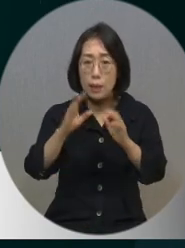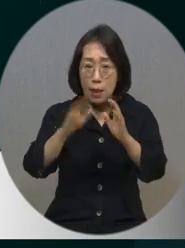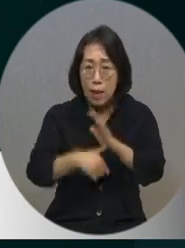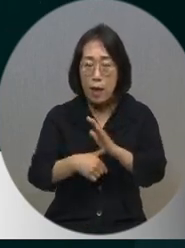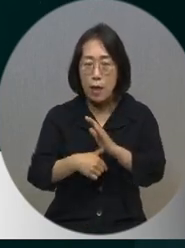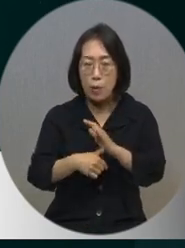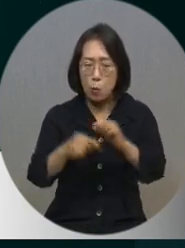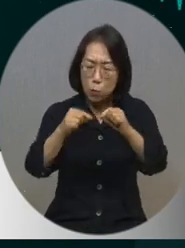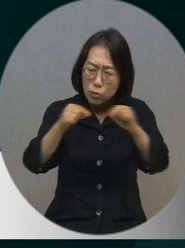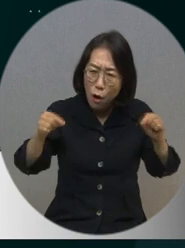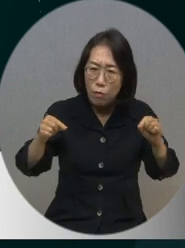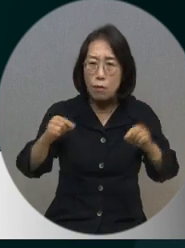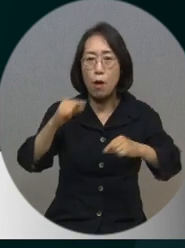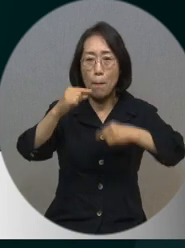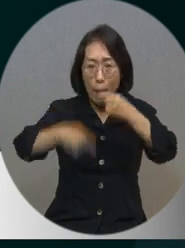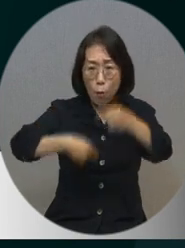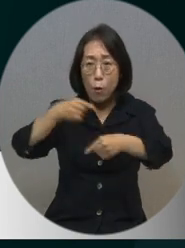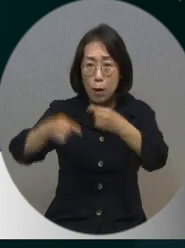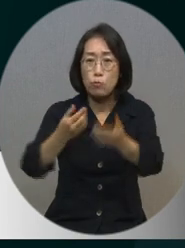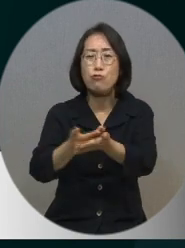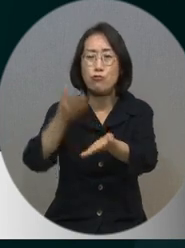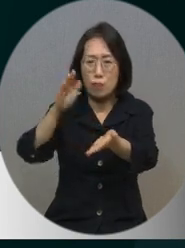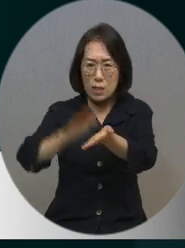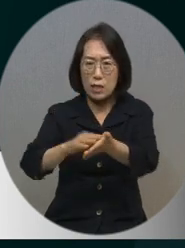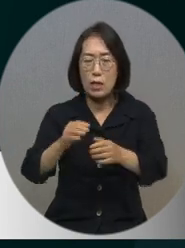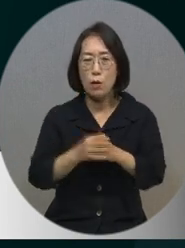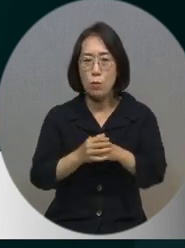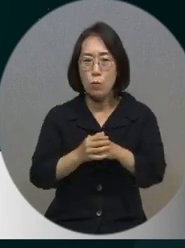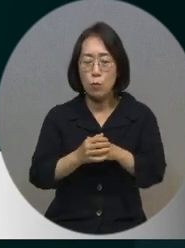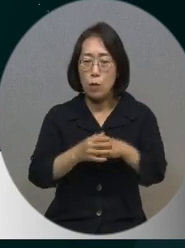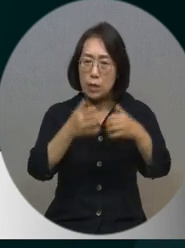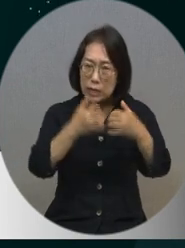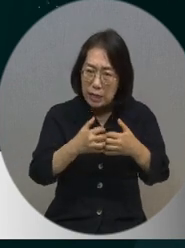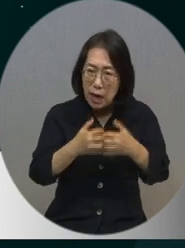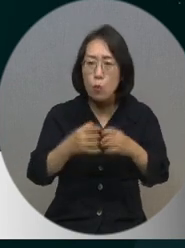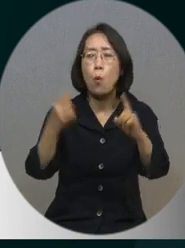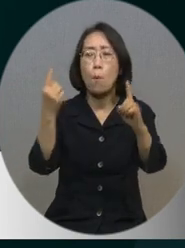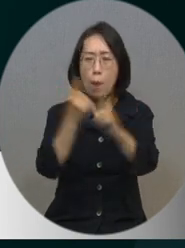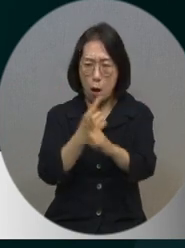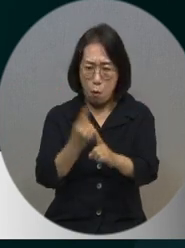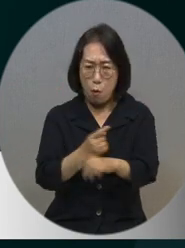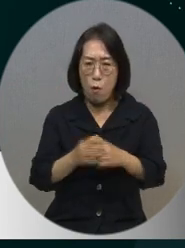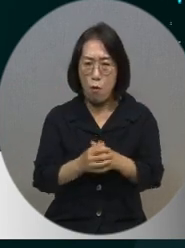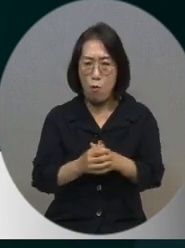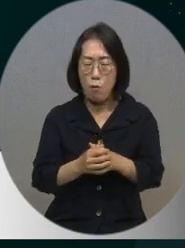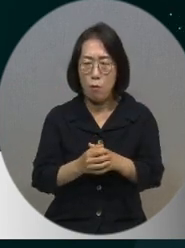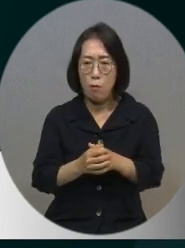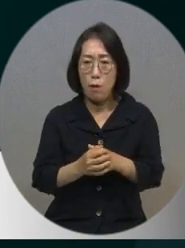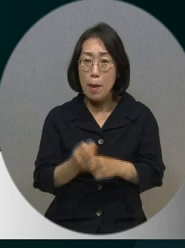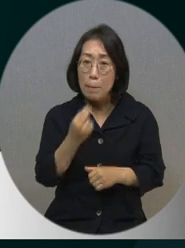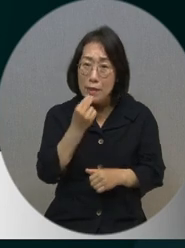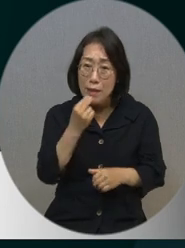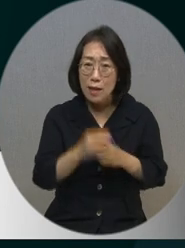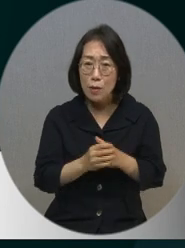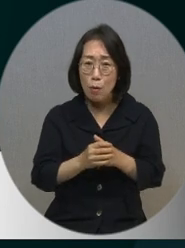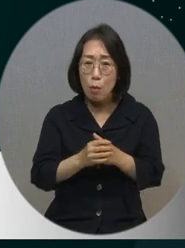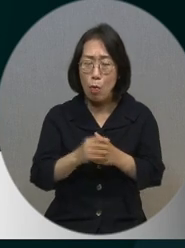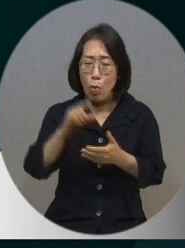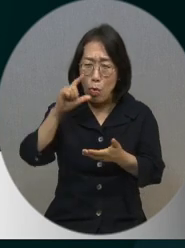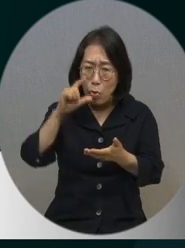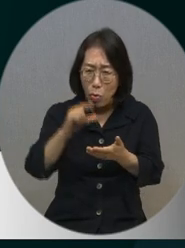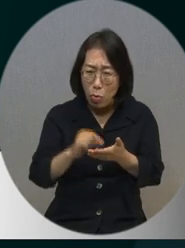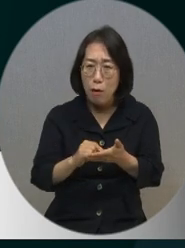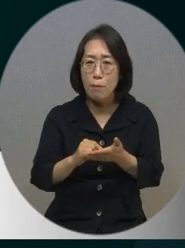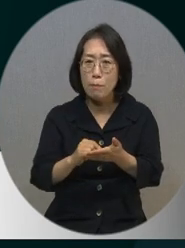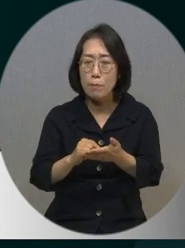선이 또 교체해야 되고 또 길이도 교체해야 되고 또 이 배터리